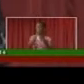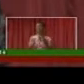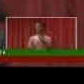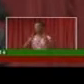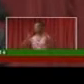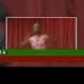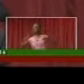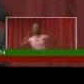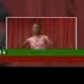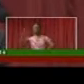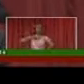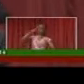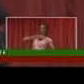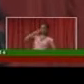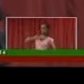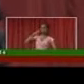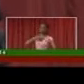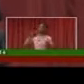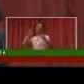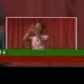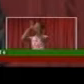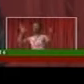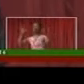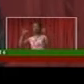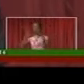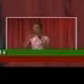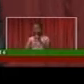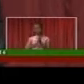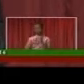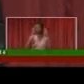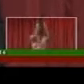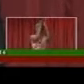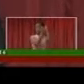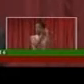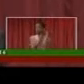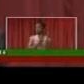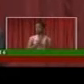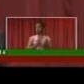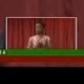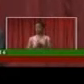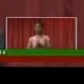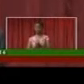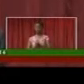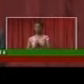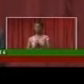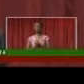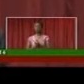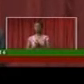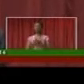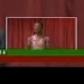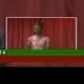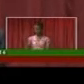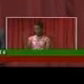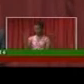d'entre vous. De tes nombreux péchés, oui, le pardon de tes